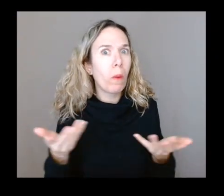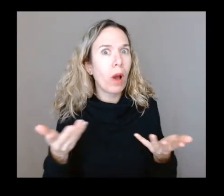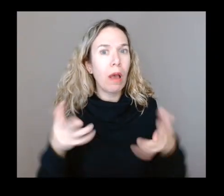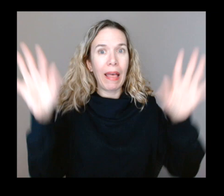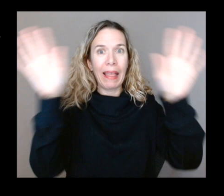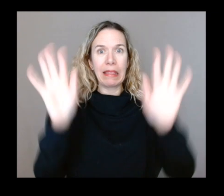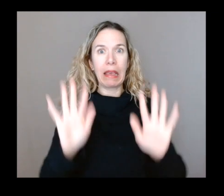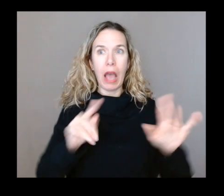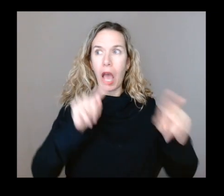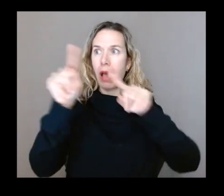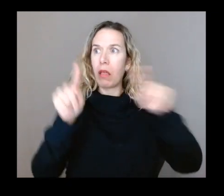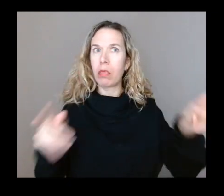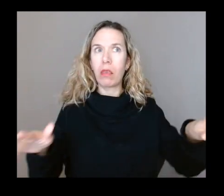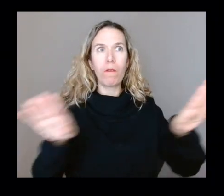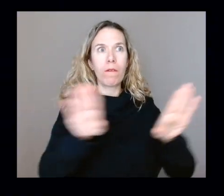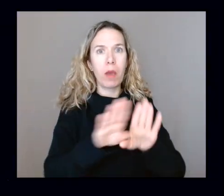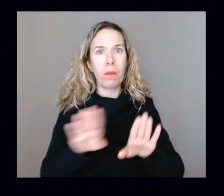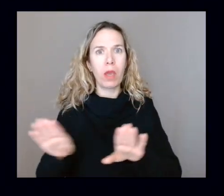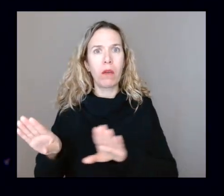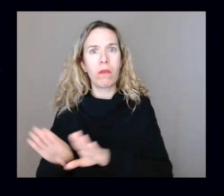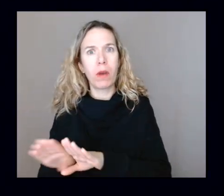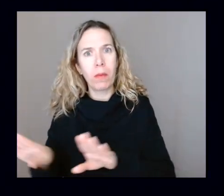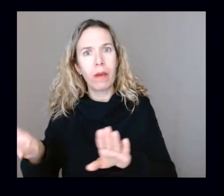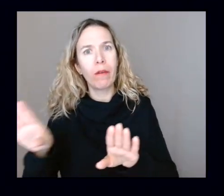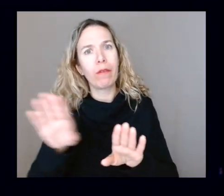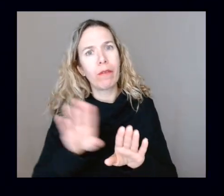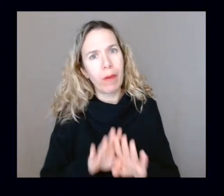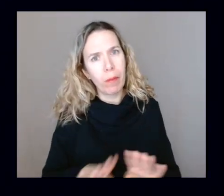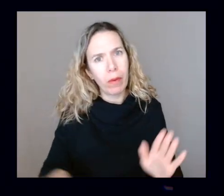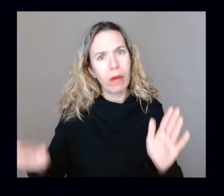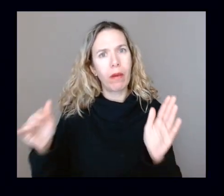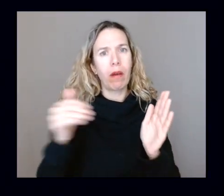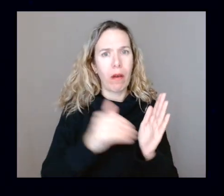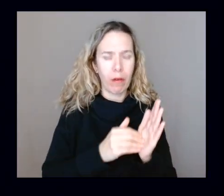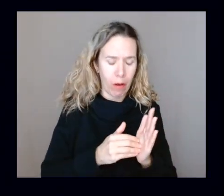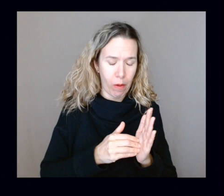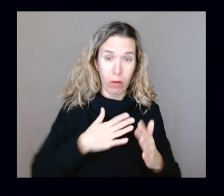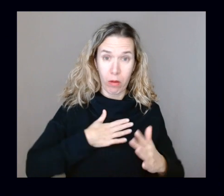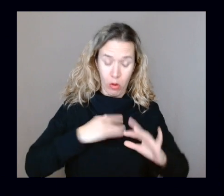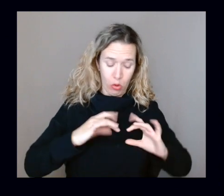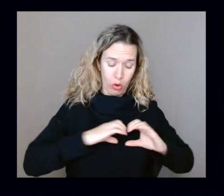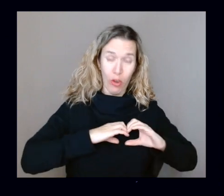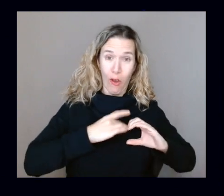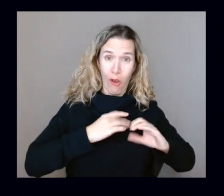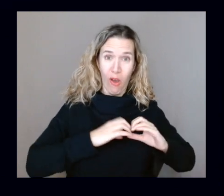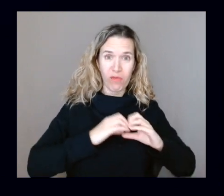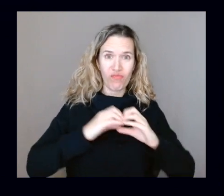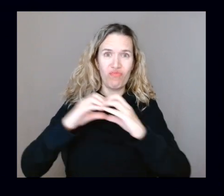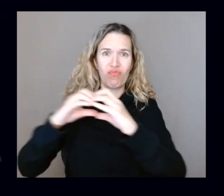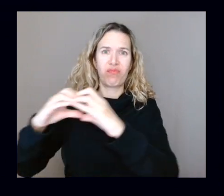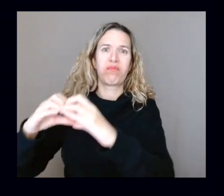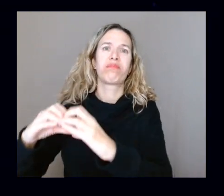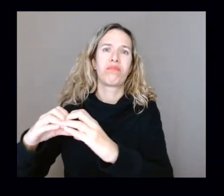tous les théâtres ont fermé. Encore. Et mon cœur avec eux. Et j'ai perdu